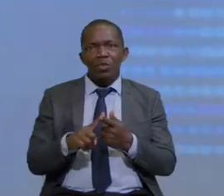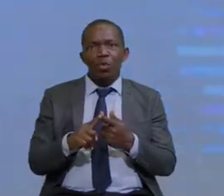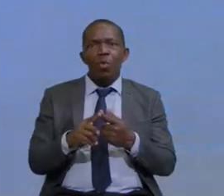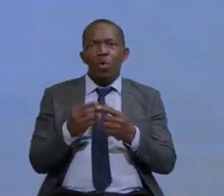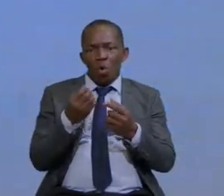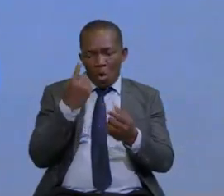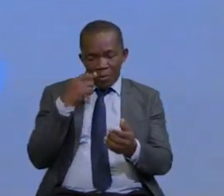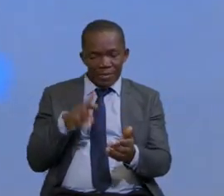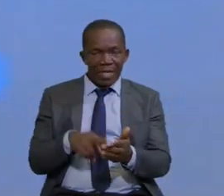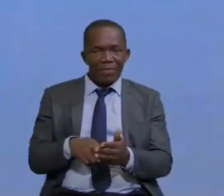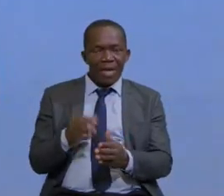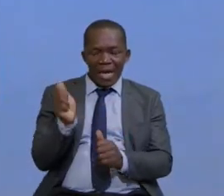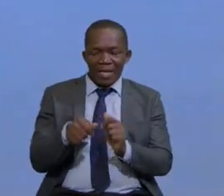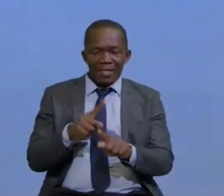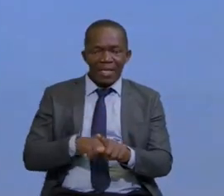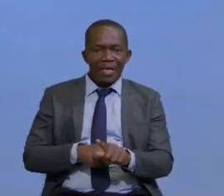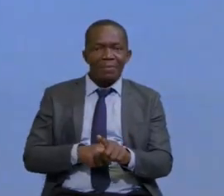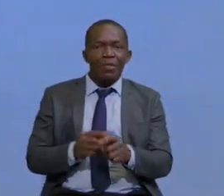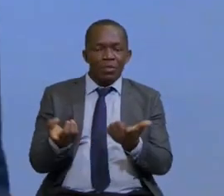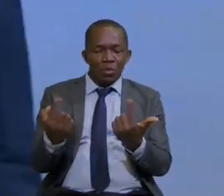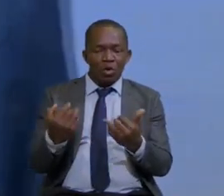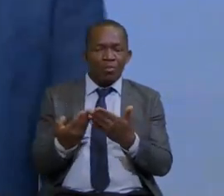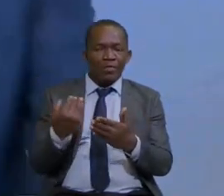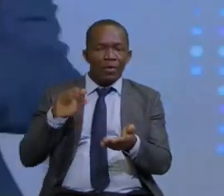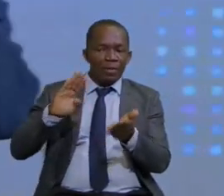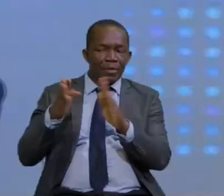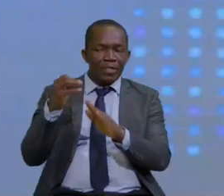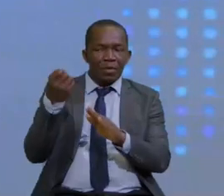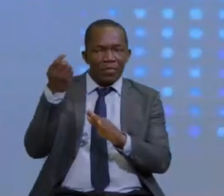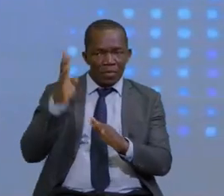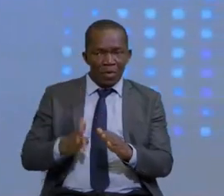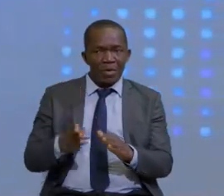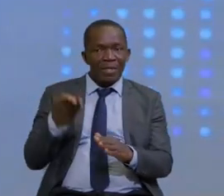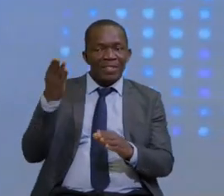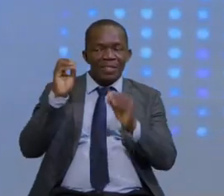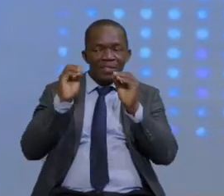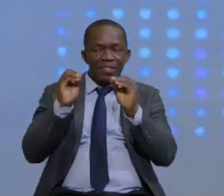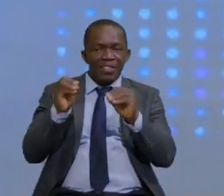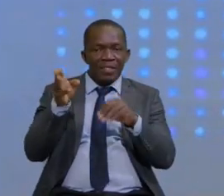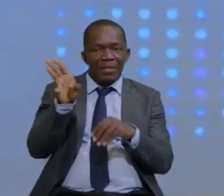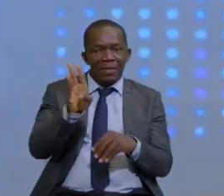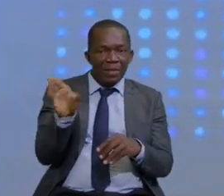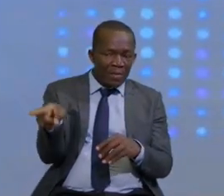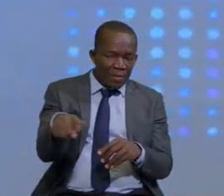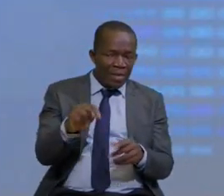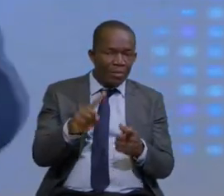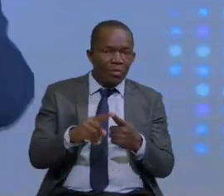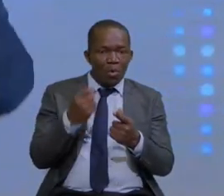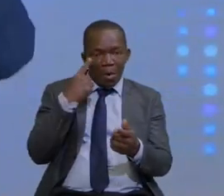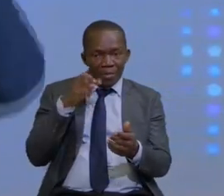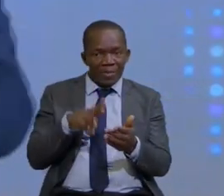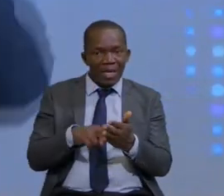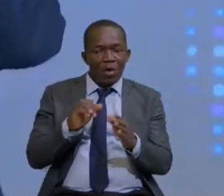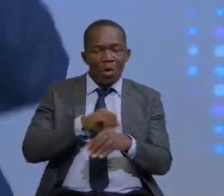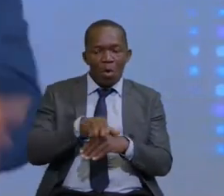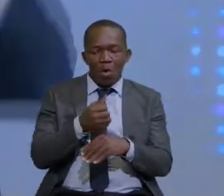dit, enseignez-leur à observer. Tout ce que je vous ai prescrit. Et voici, je